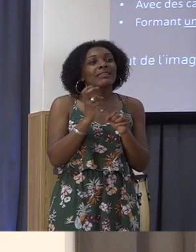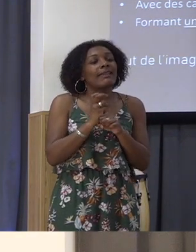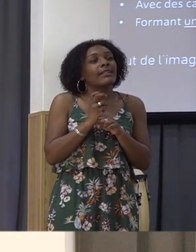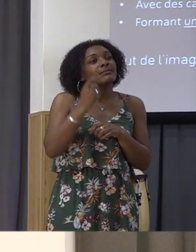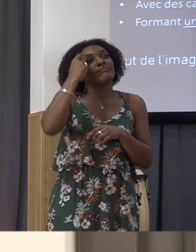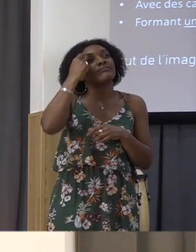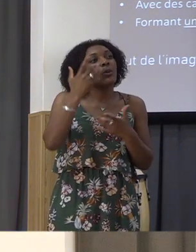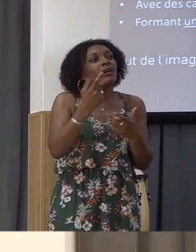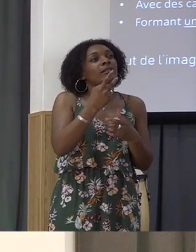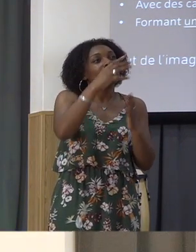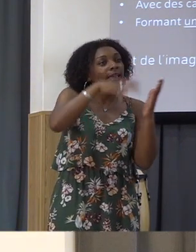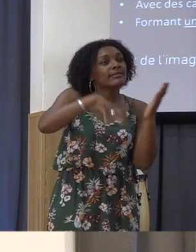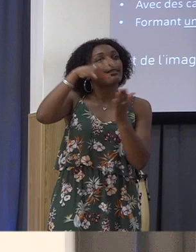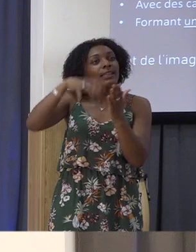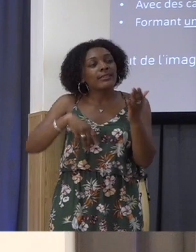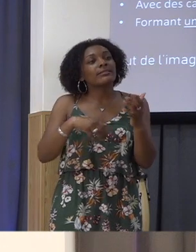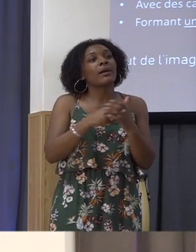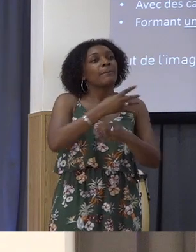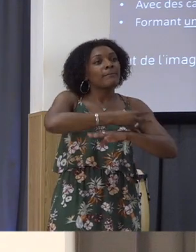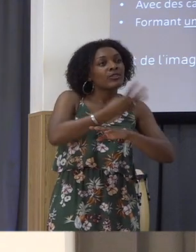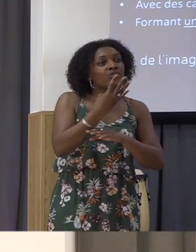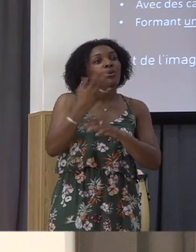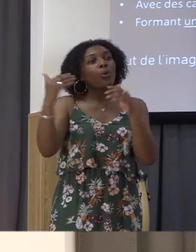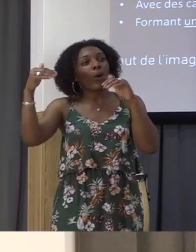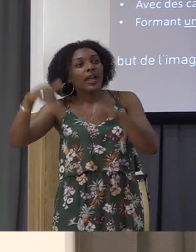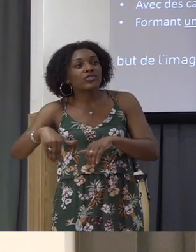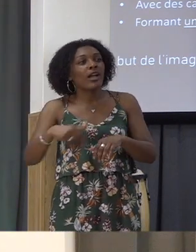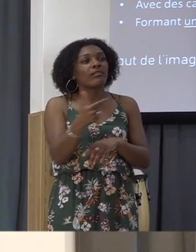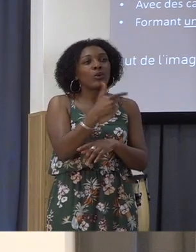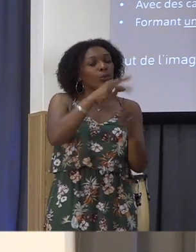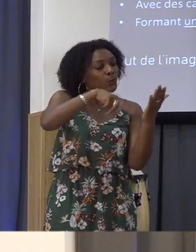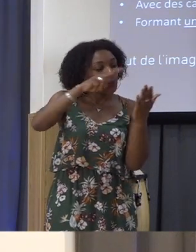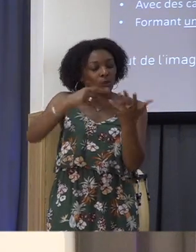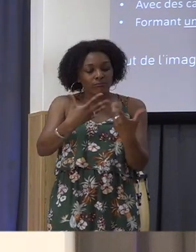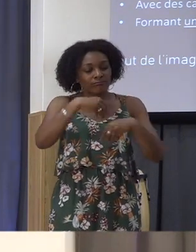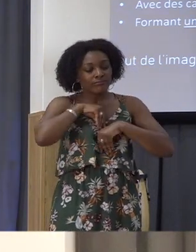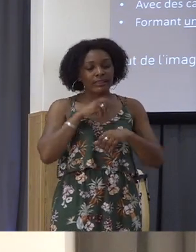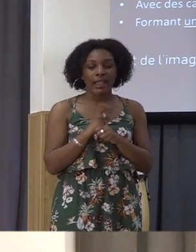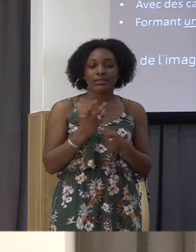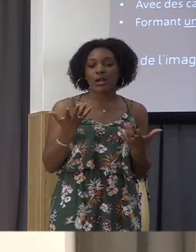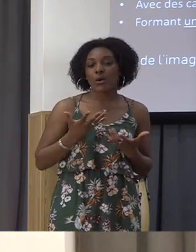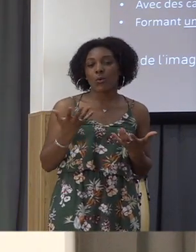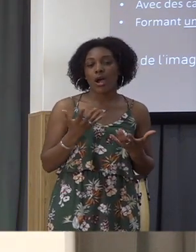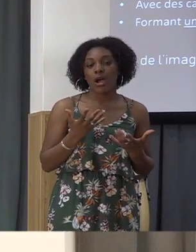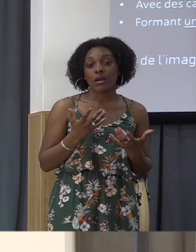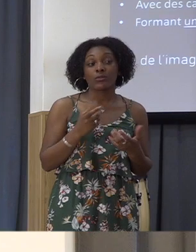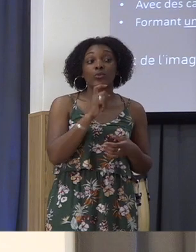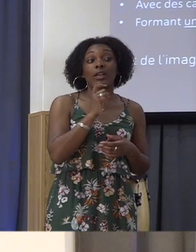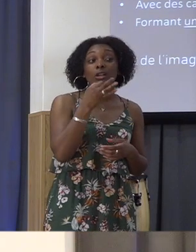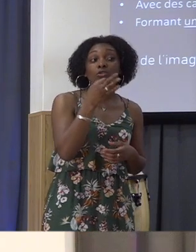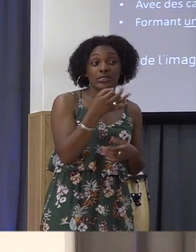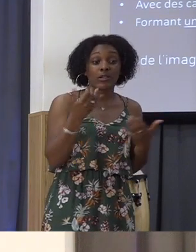de ces deux passages? Je le disais au début, notre Église traverse une période cruciale de son histoire.